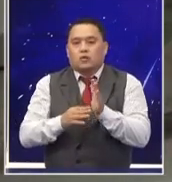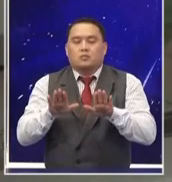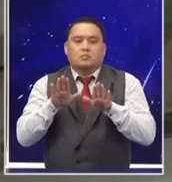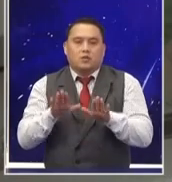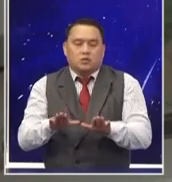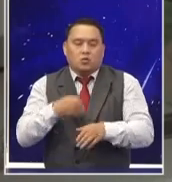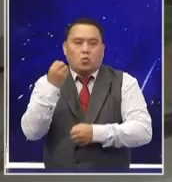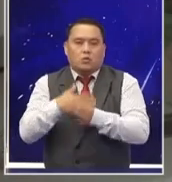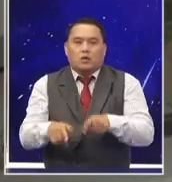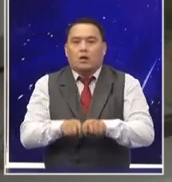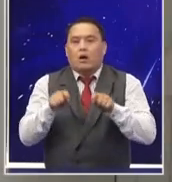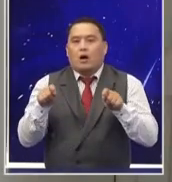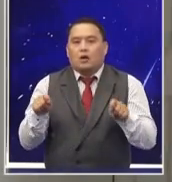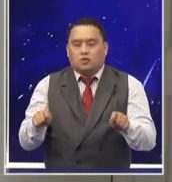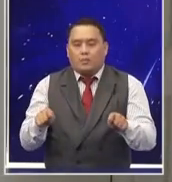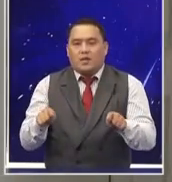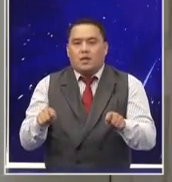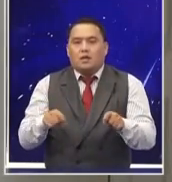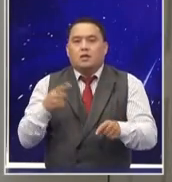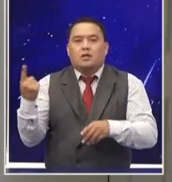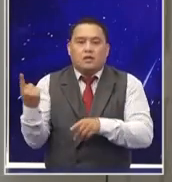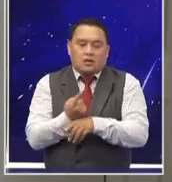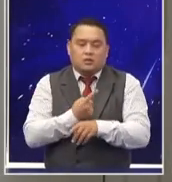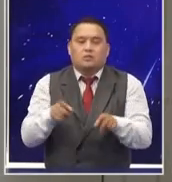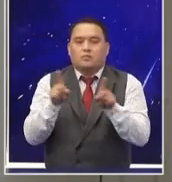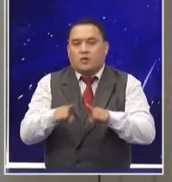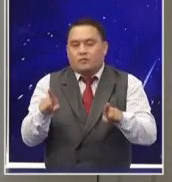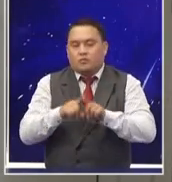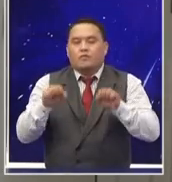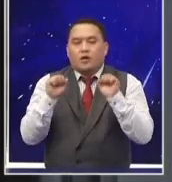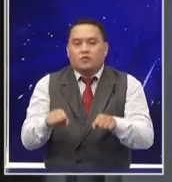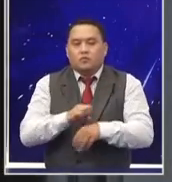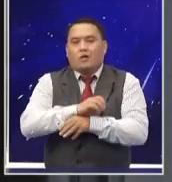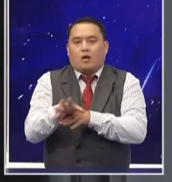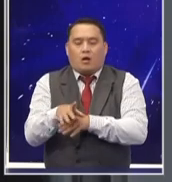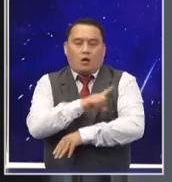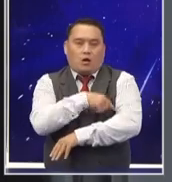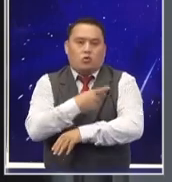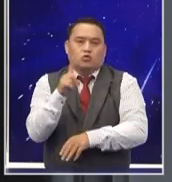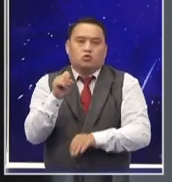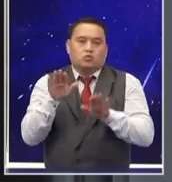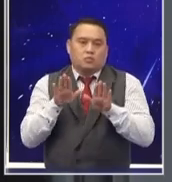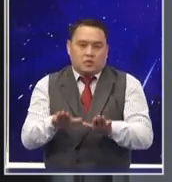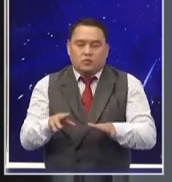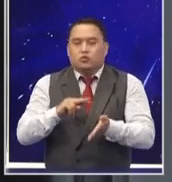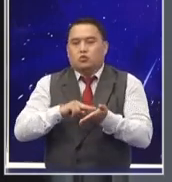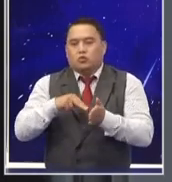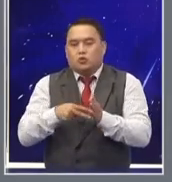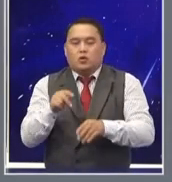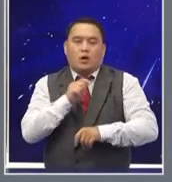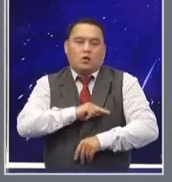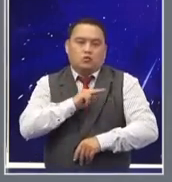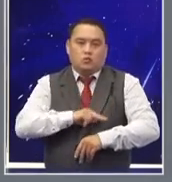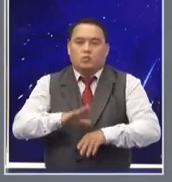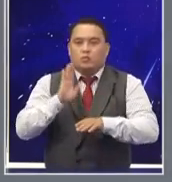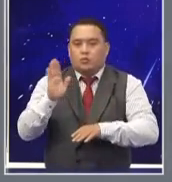провизорлық орталық ашылған. Енді індеттің екінші толқынына аудандық аурухананың өзінде 100 орындық бөлім жұмыс істейтін болады. Ол